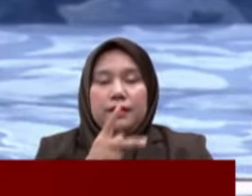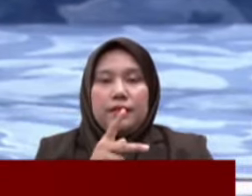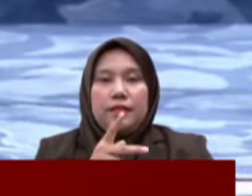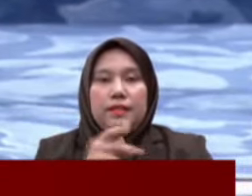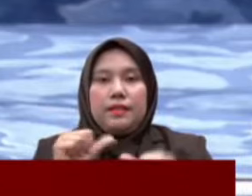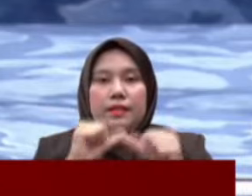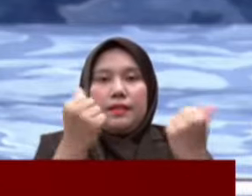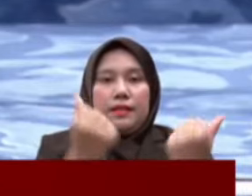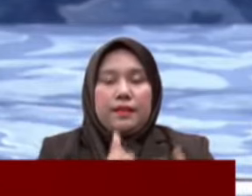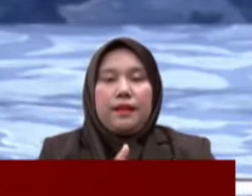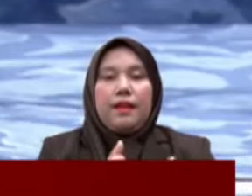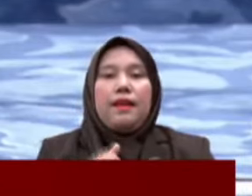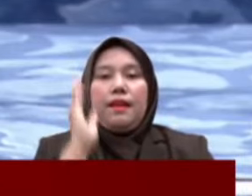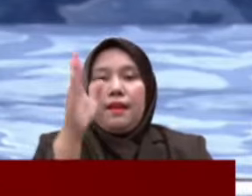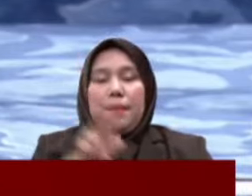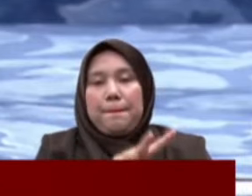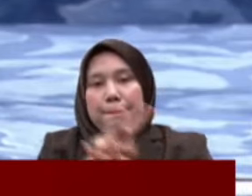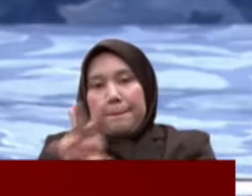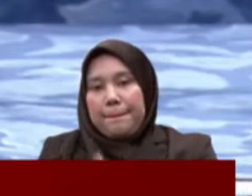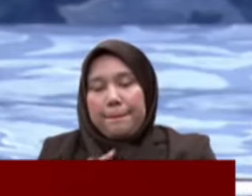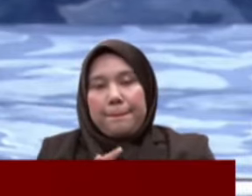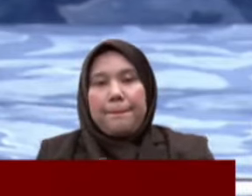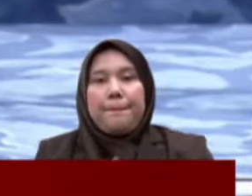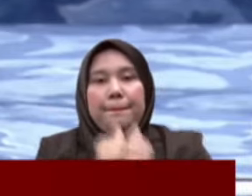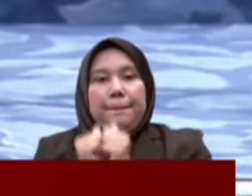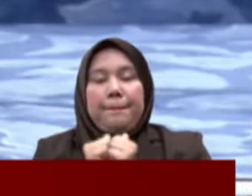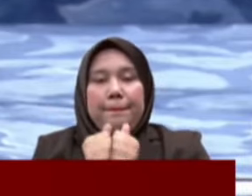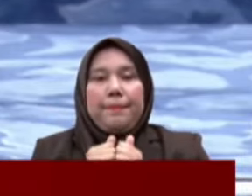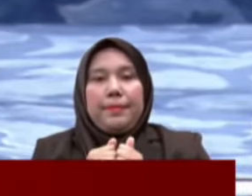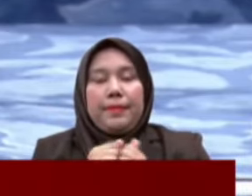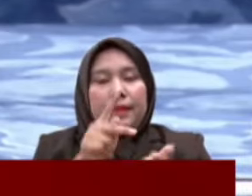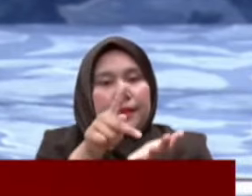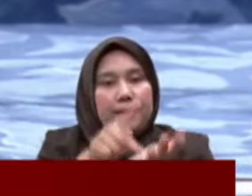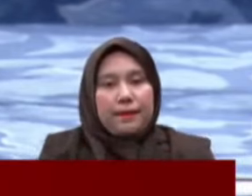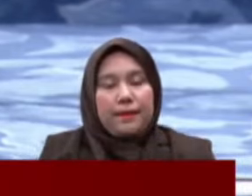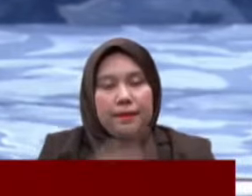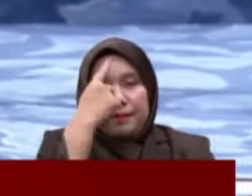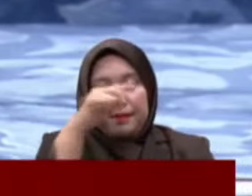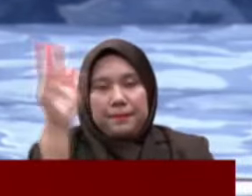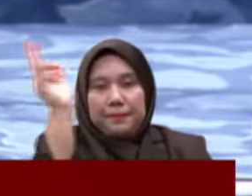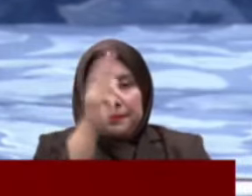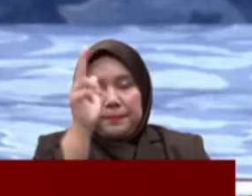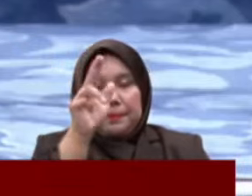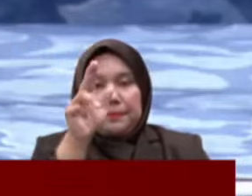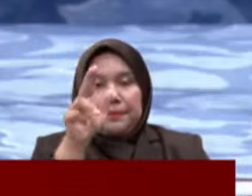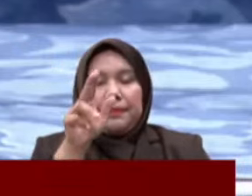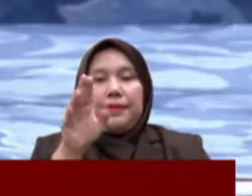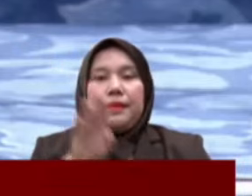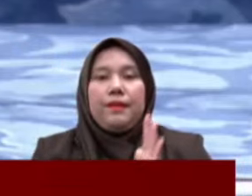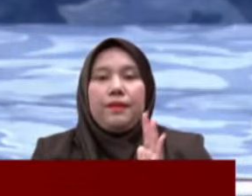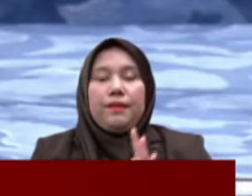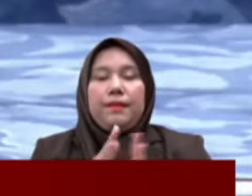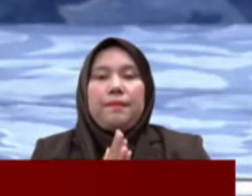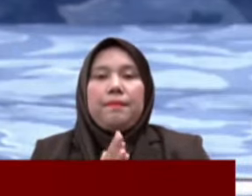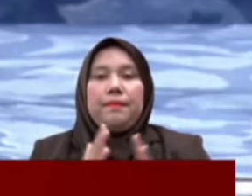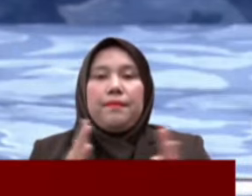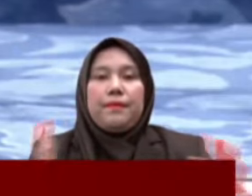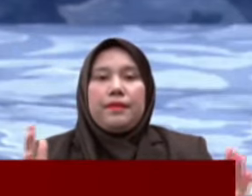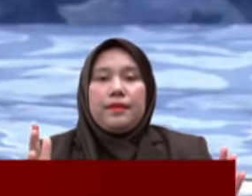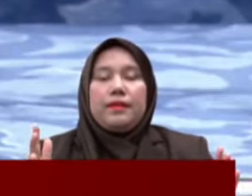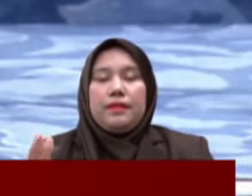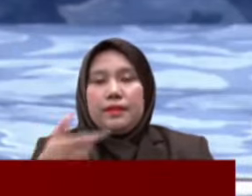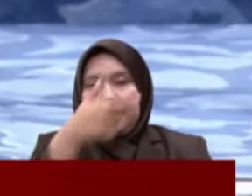memantau bersama. Implikasi kerajaan kepada kerajaan dikurangkan besar kerana penglibatan